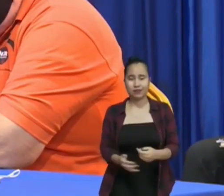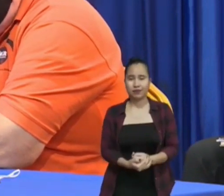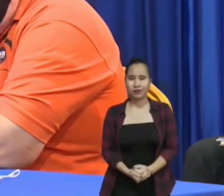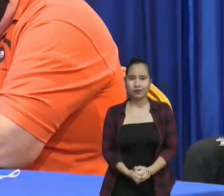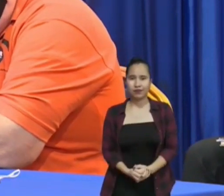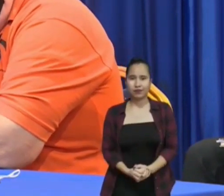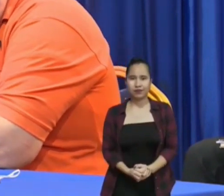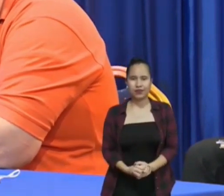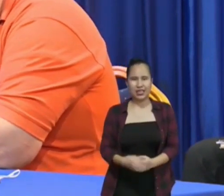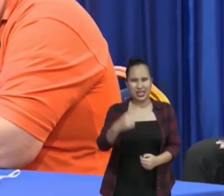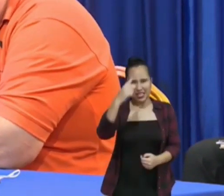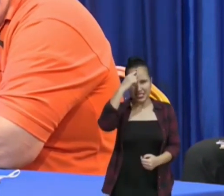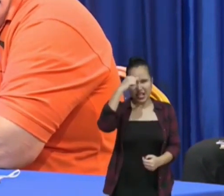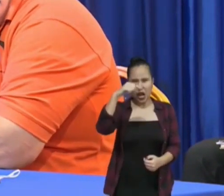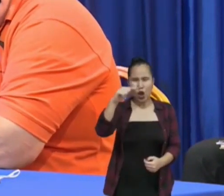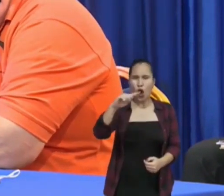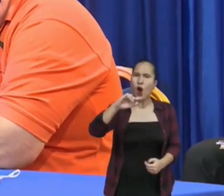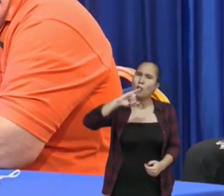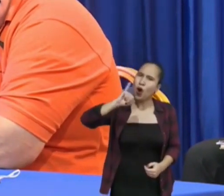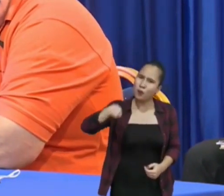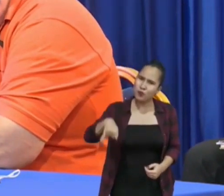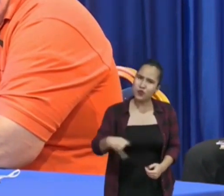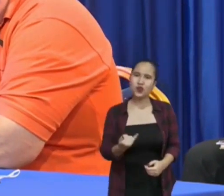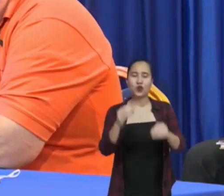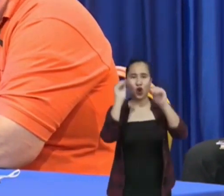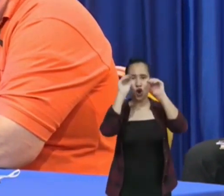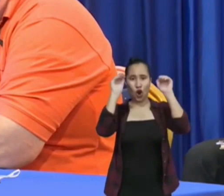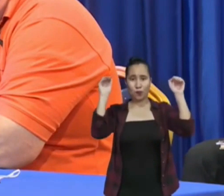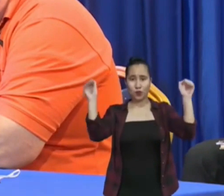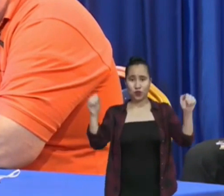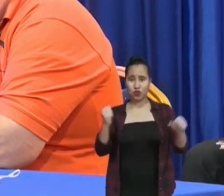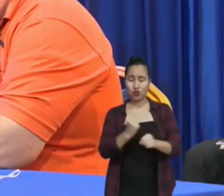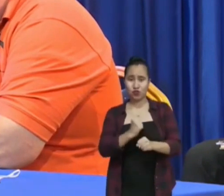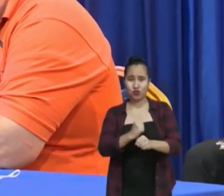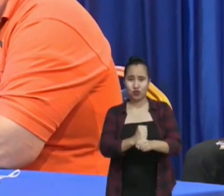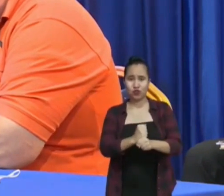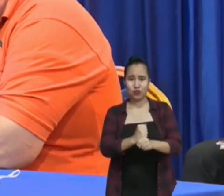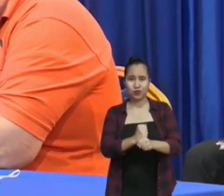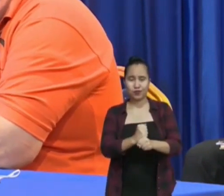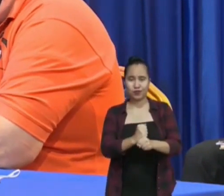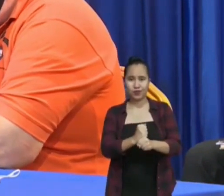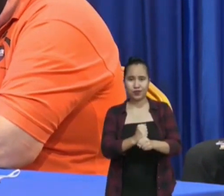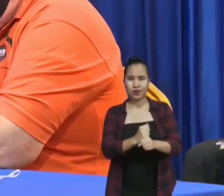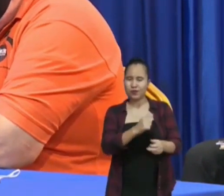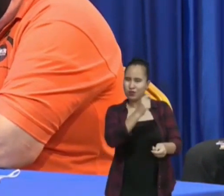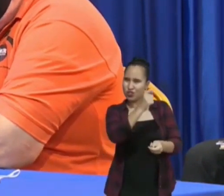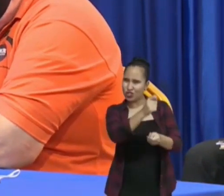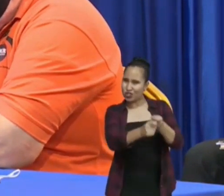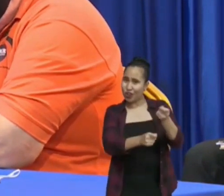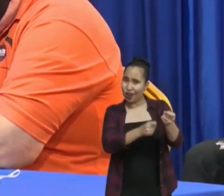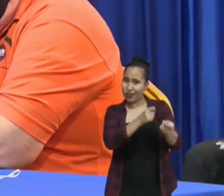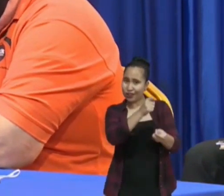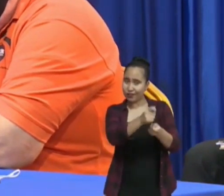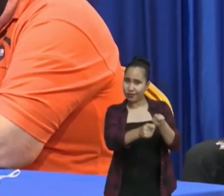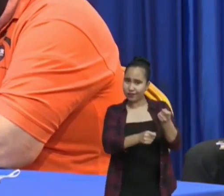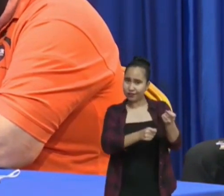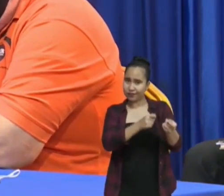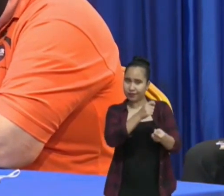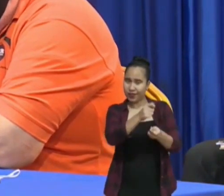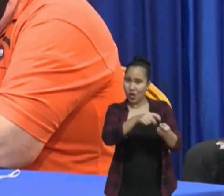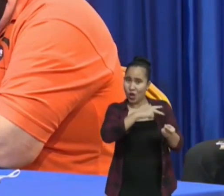verstandig om die oproep nog een keer te plaatsen. Om ervoor te zorgen dat